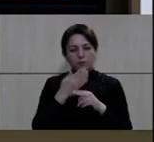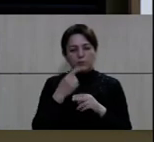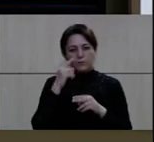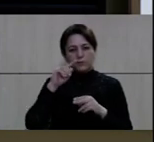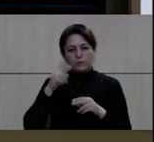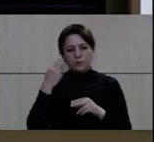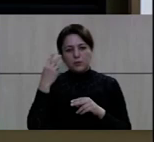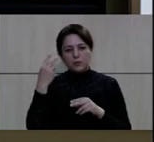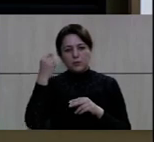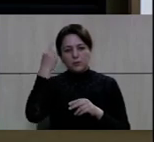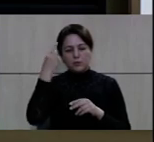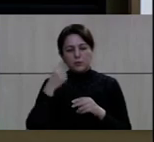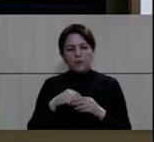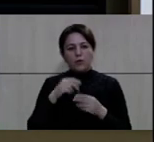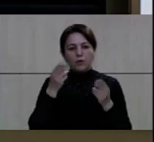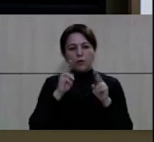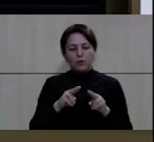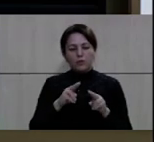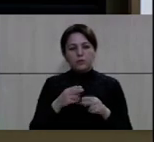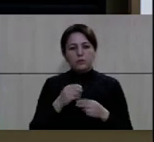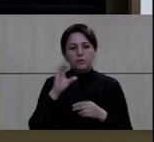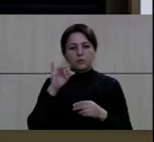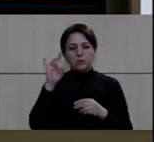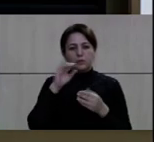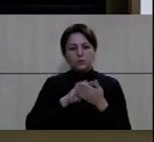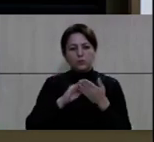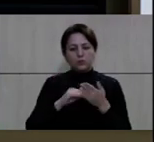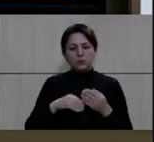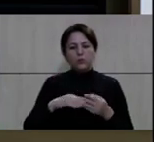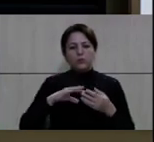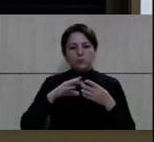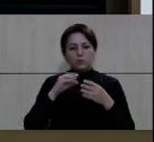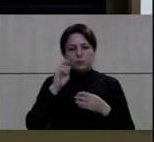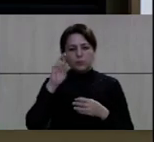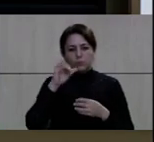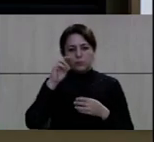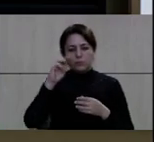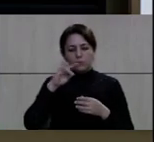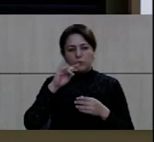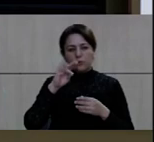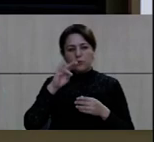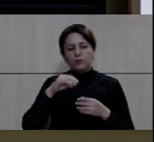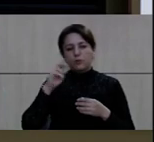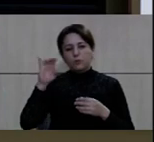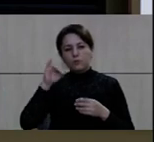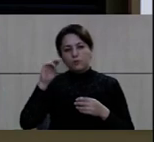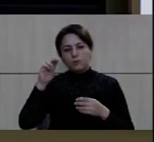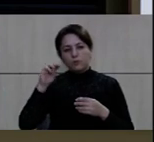1. Qoldiqni suratga yozdik. Butun qismini esa butun qismiga. Ya'ni to'liqsiz bo'linmani.